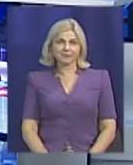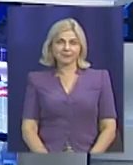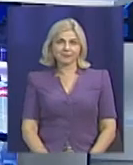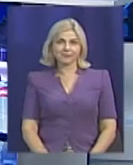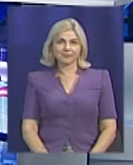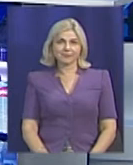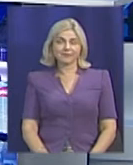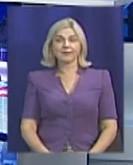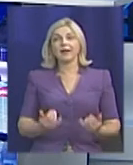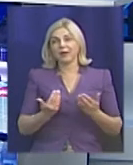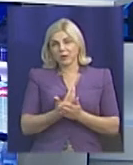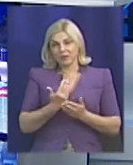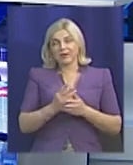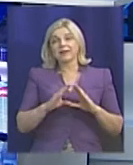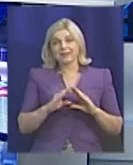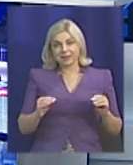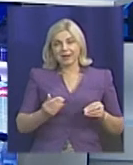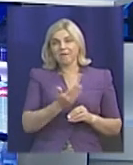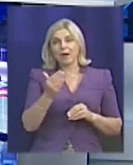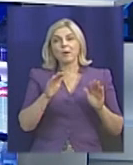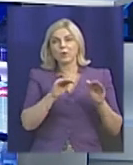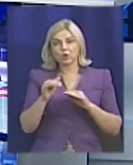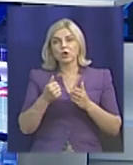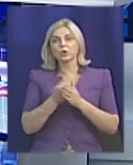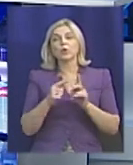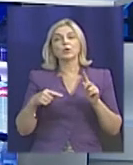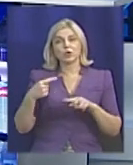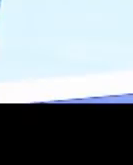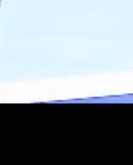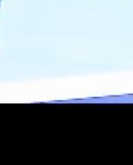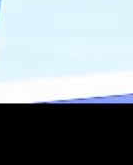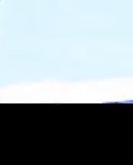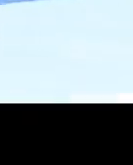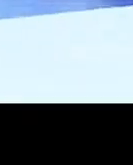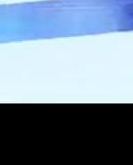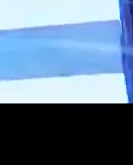І наразі це все. Я прощаюся з вами. До наступної зустрічі.